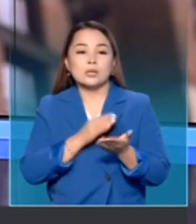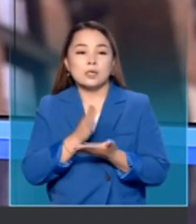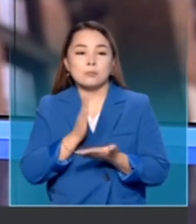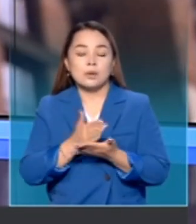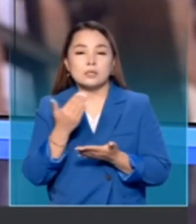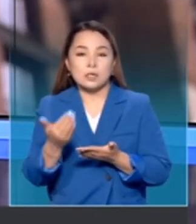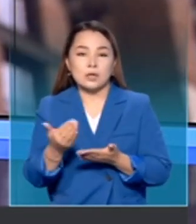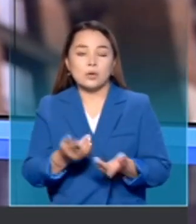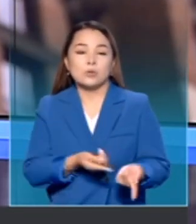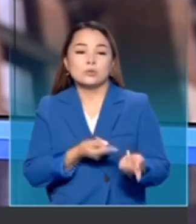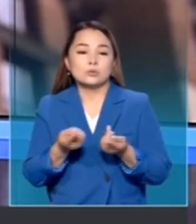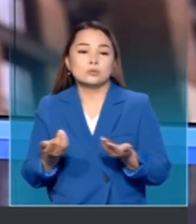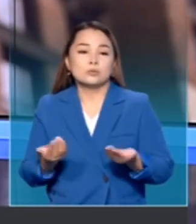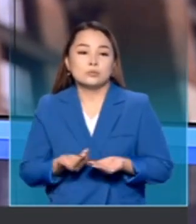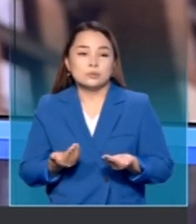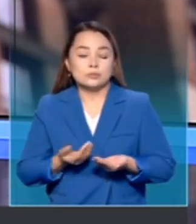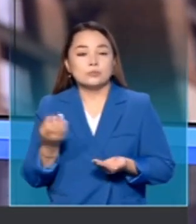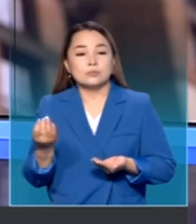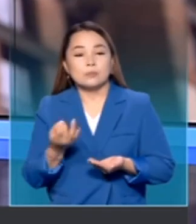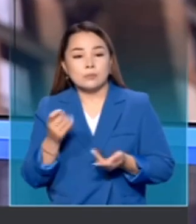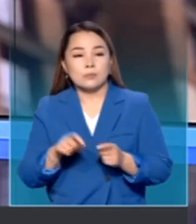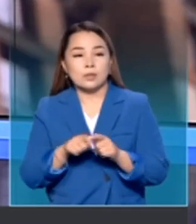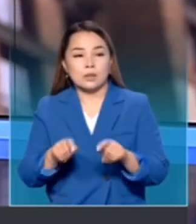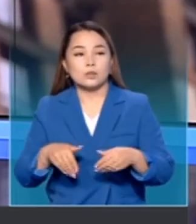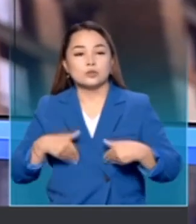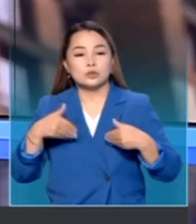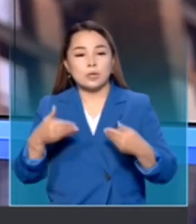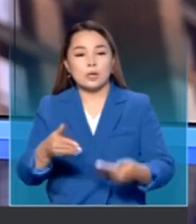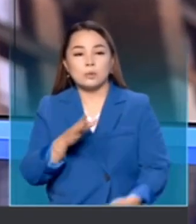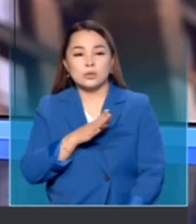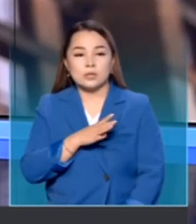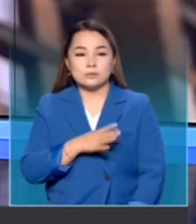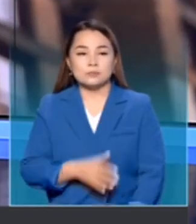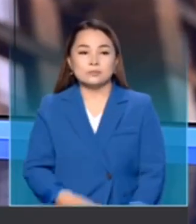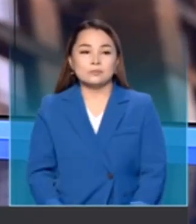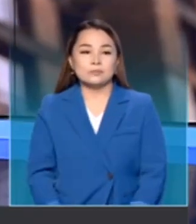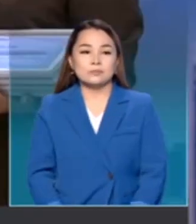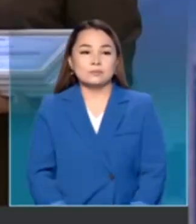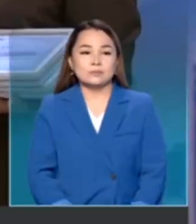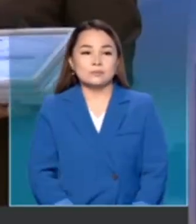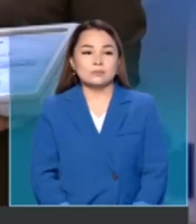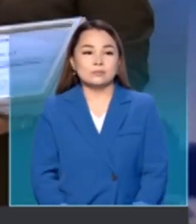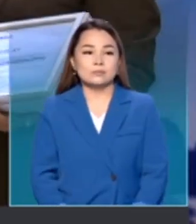бар. Қоныс иелерін әріптесім Самал Қабышева құттықтап қайтты.